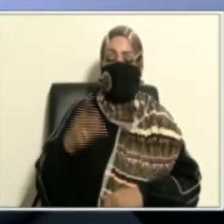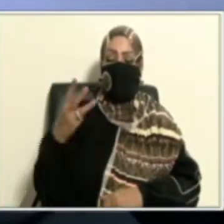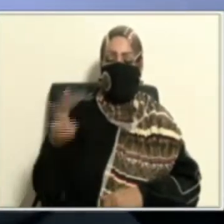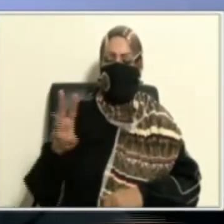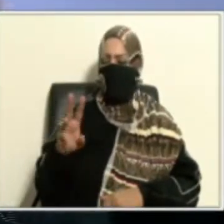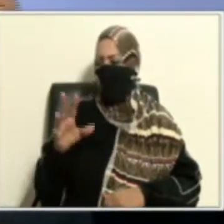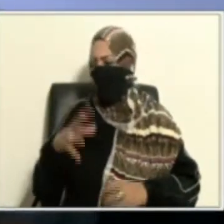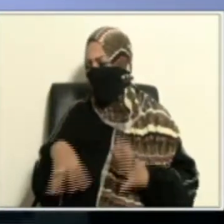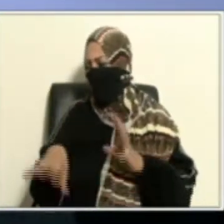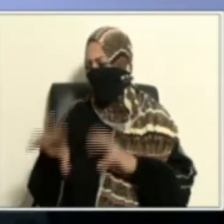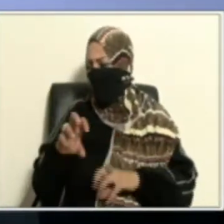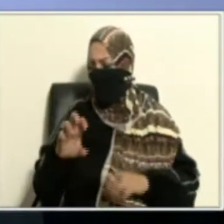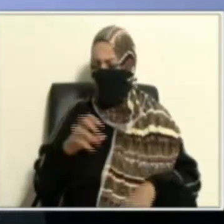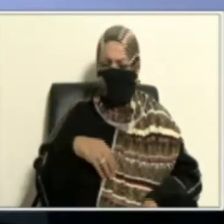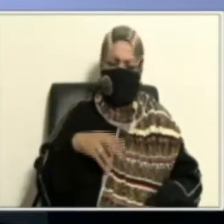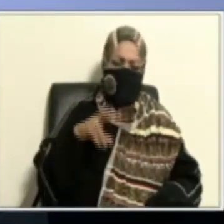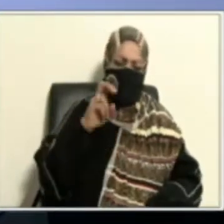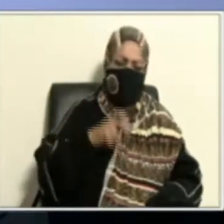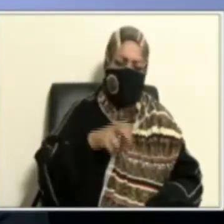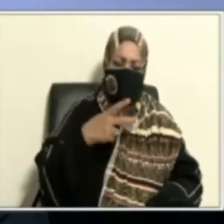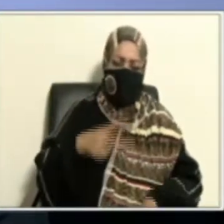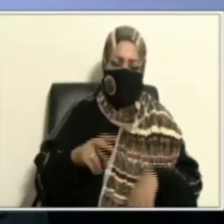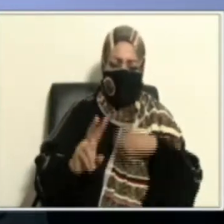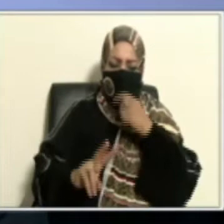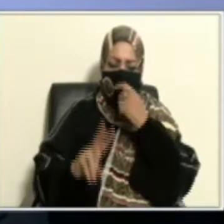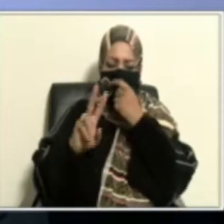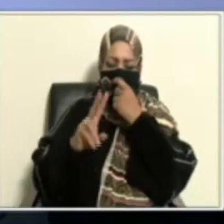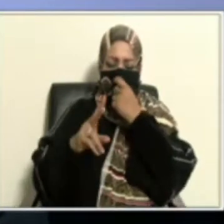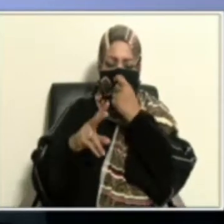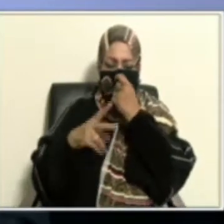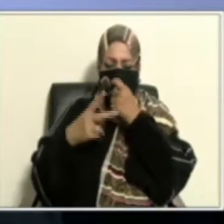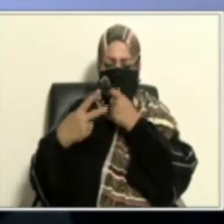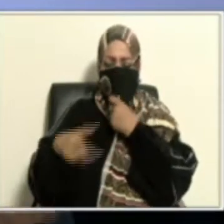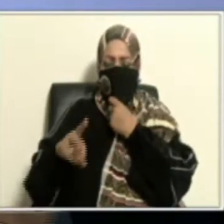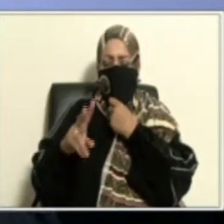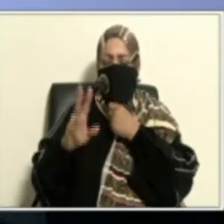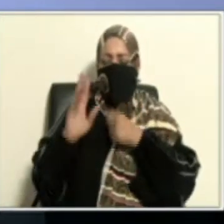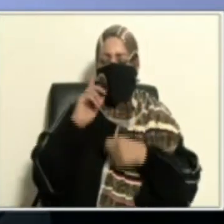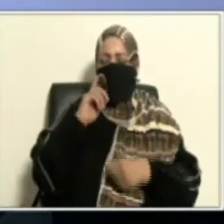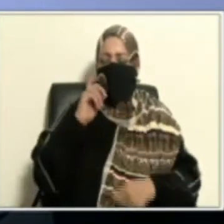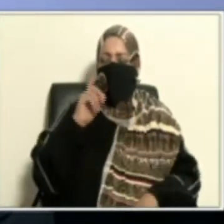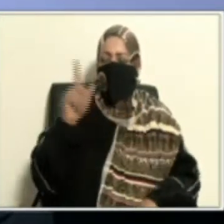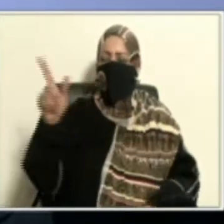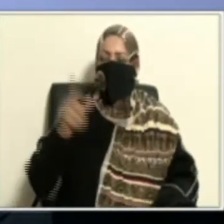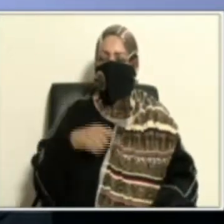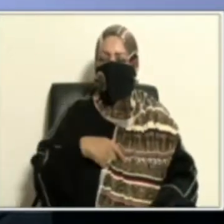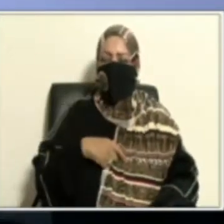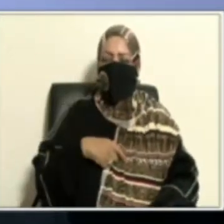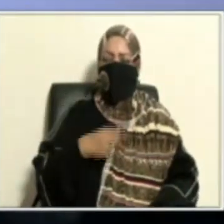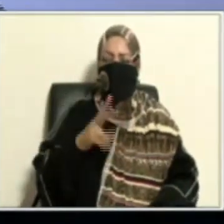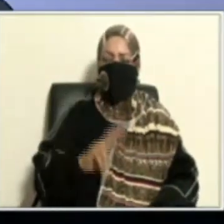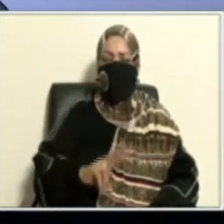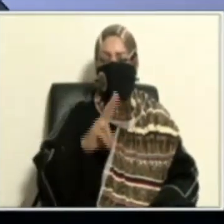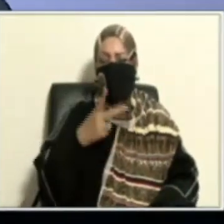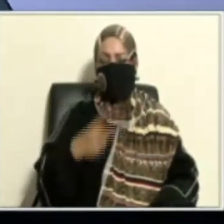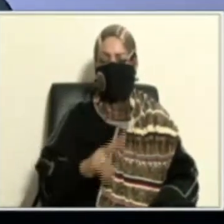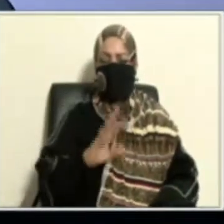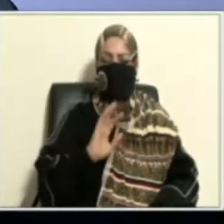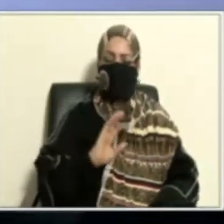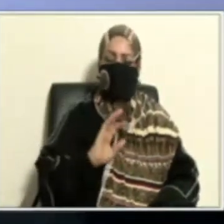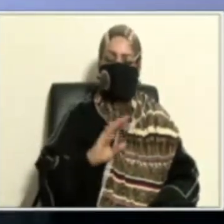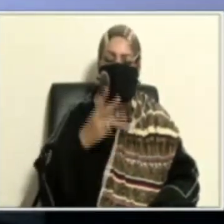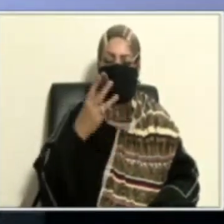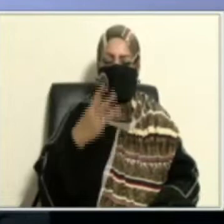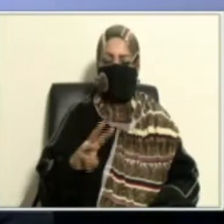يدك 27 لم يعطيك أثاثا أو سيارة، أعطاك فلوس وبياخذ من المصرف أكثر منهم،